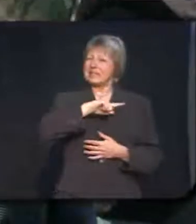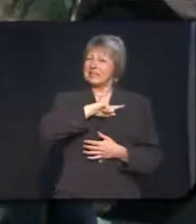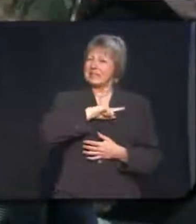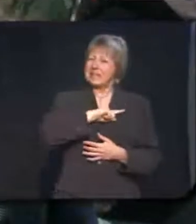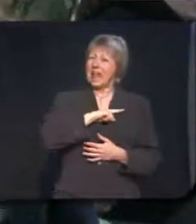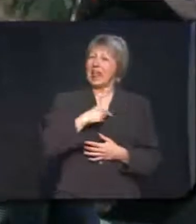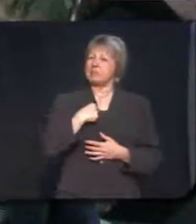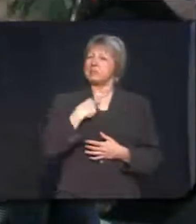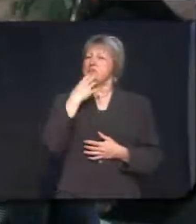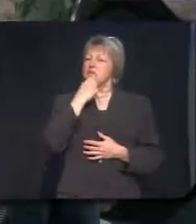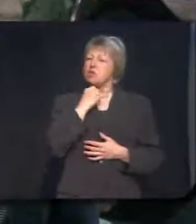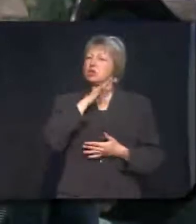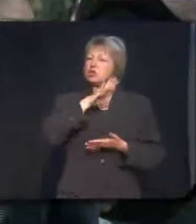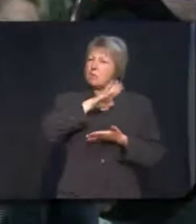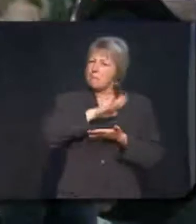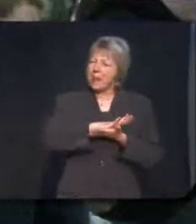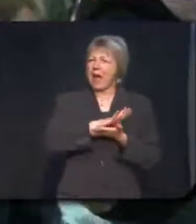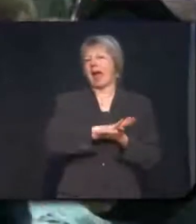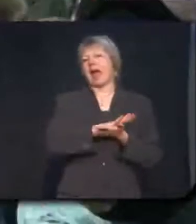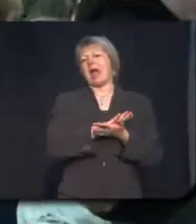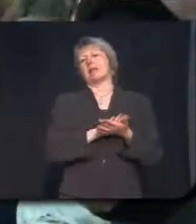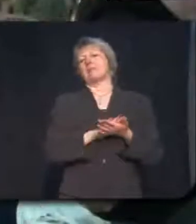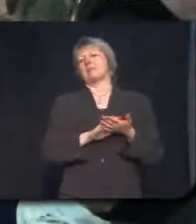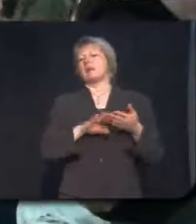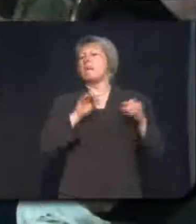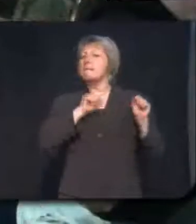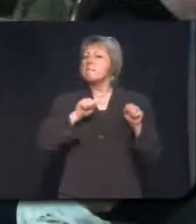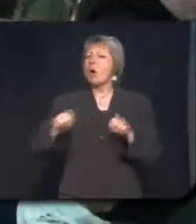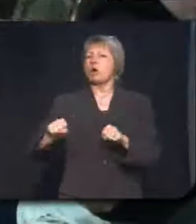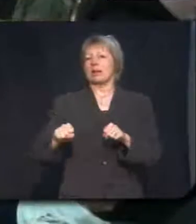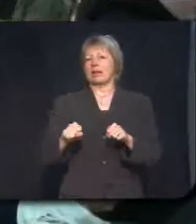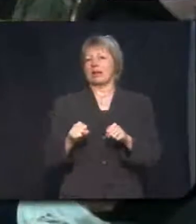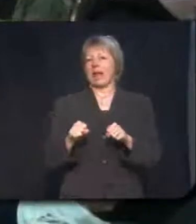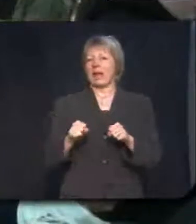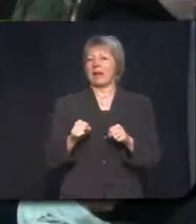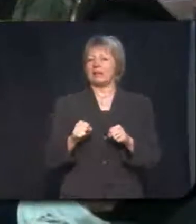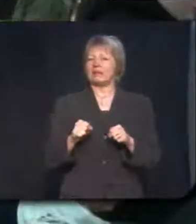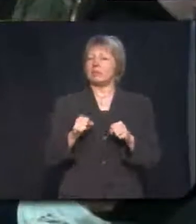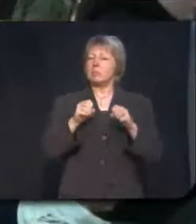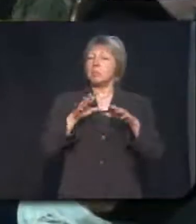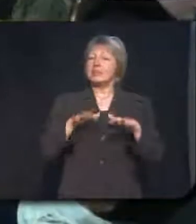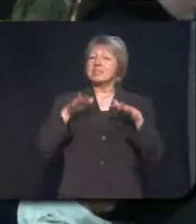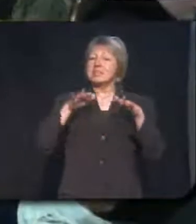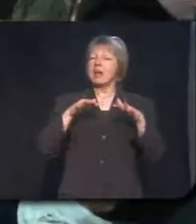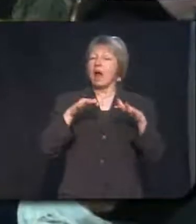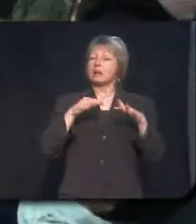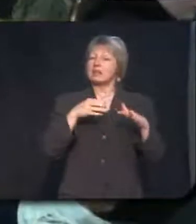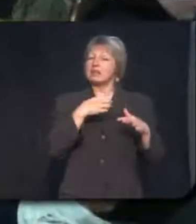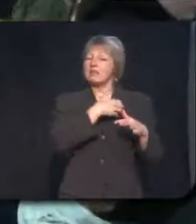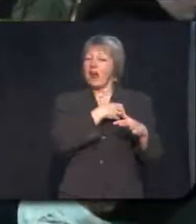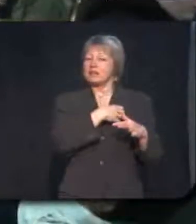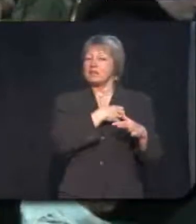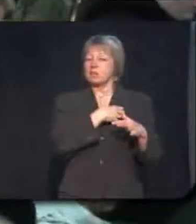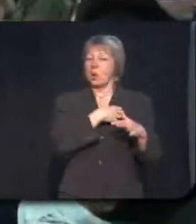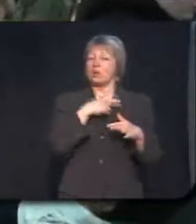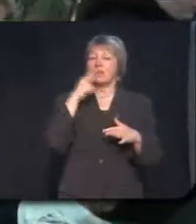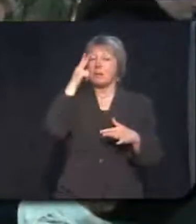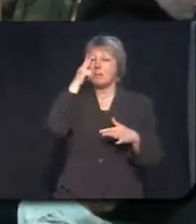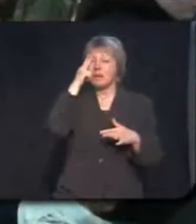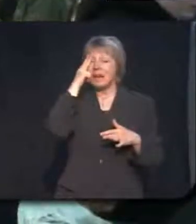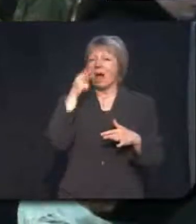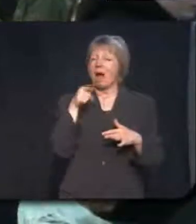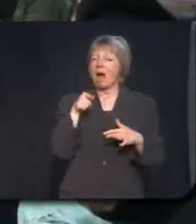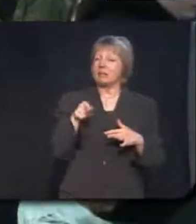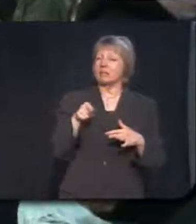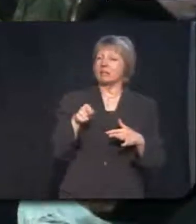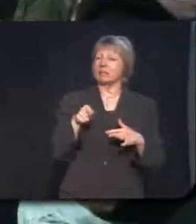Möglichkeit aufrecht erhalten will dass eine Bundestagsfraktion der Piratenpartei Sanktionen gegen diktatorische Regime die einen Genozid